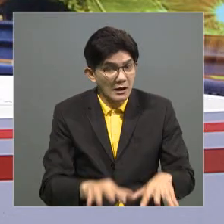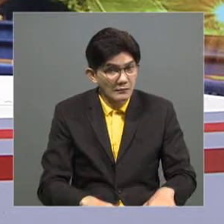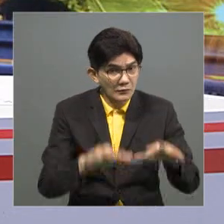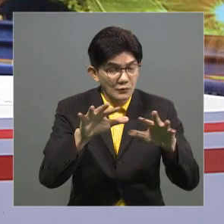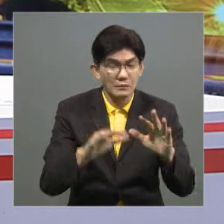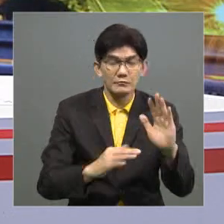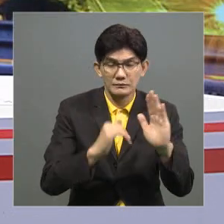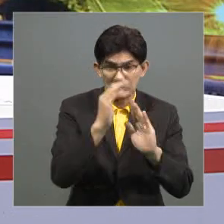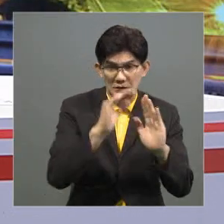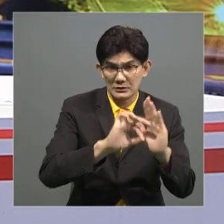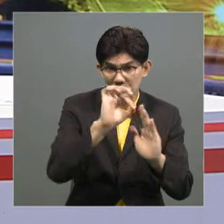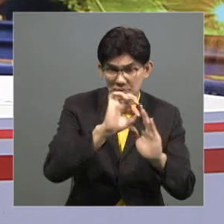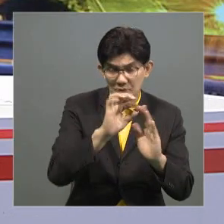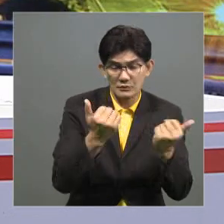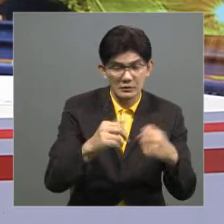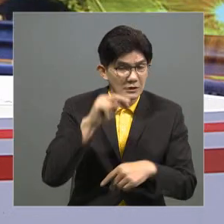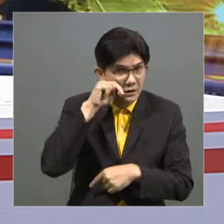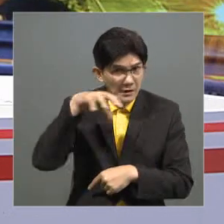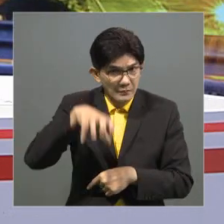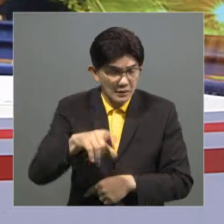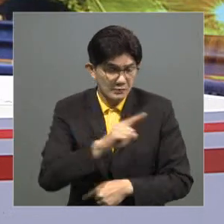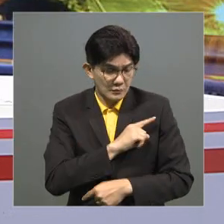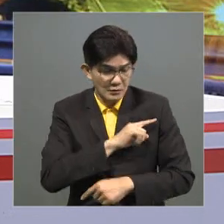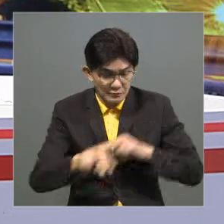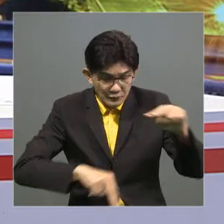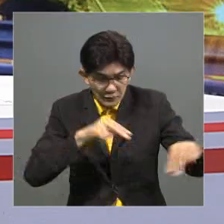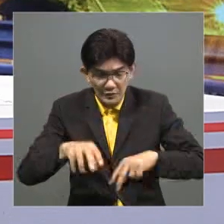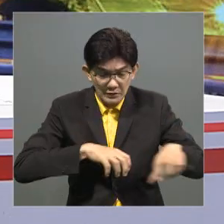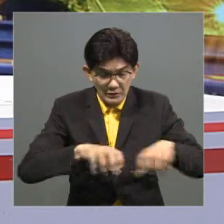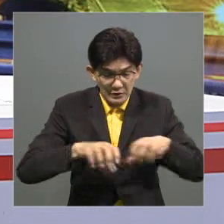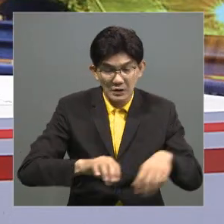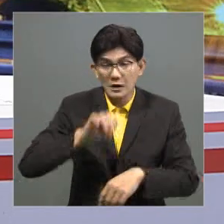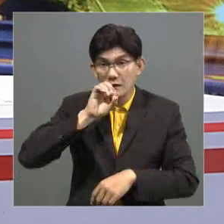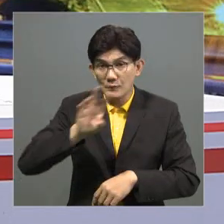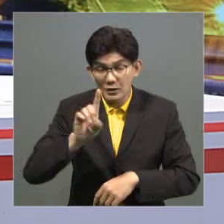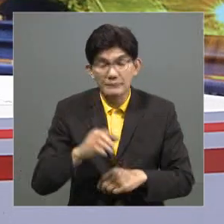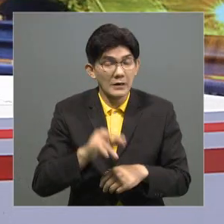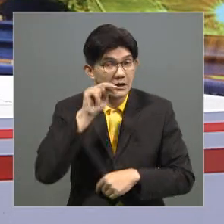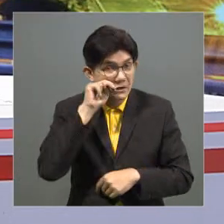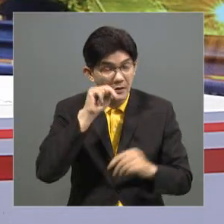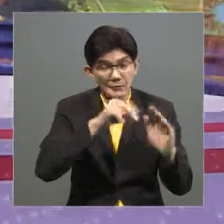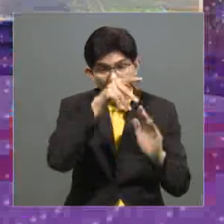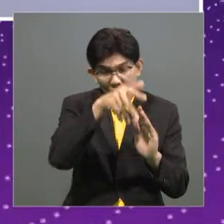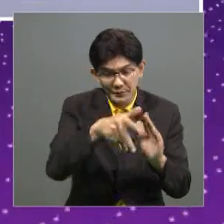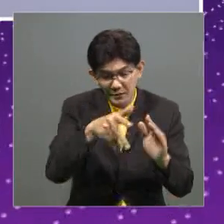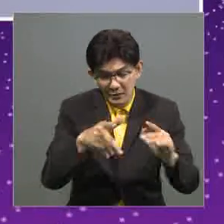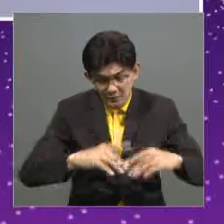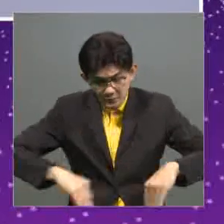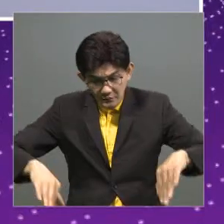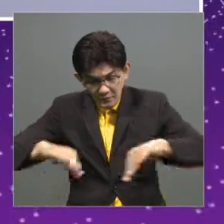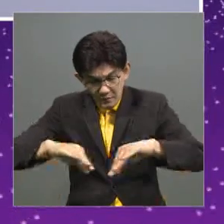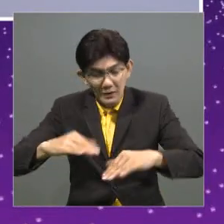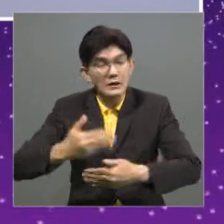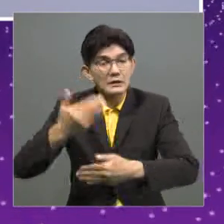นที่จังหวัดเชียงใหม่ตอนนี้กรมชลประทานซึ่งเป็นหน่วยงานที่ดูแลบริหารจัดการน้ํายืนยันนะครับว่าน้ำจะไหลเข้าไปที่เขื่อนภูมิพลจังหวัดต